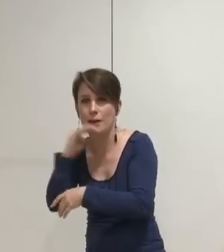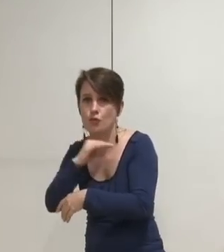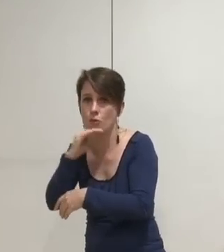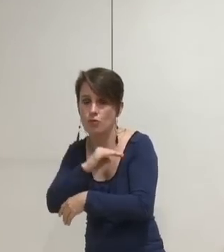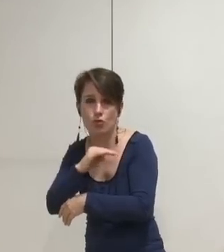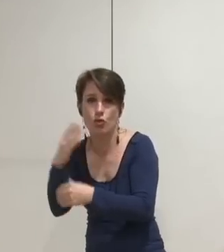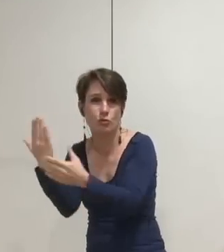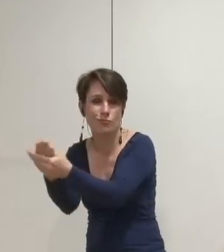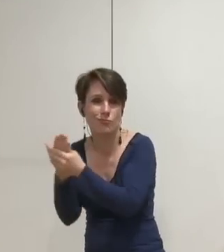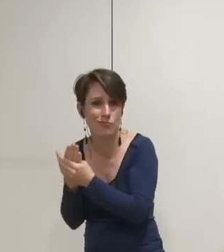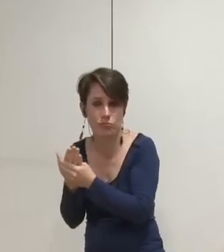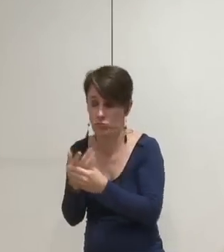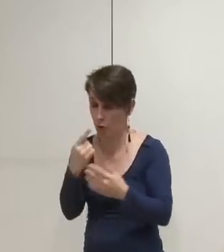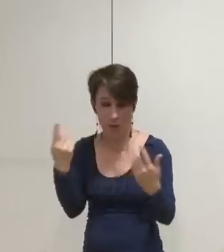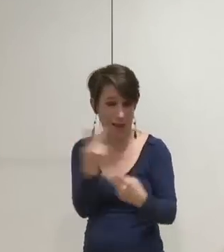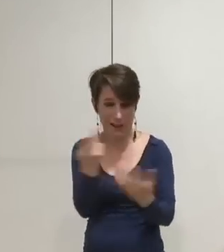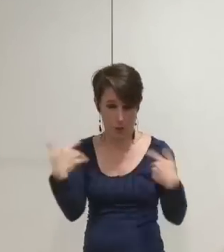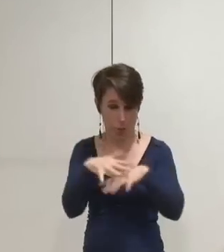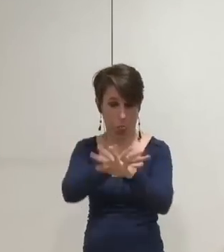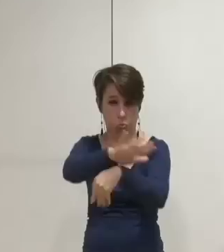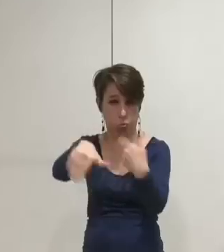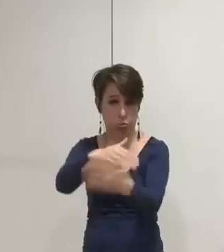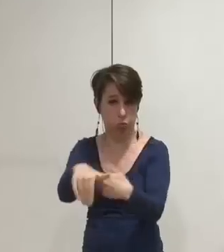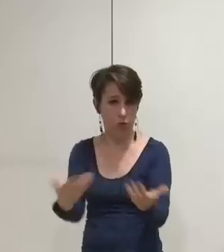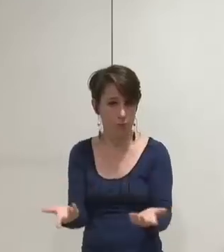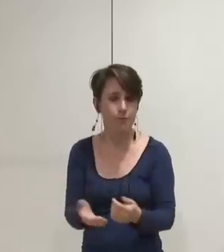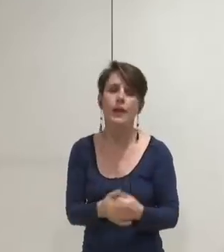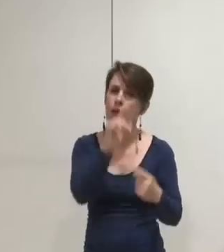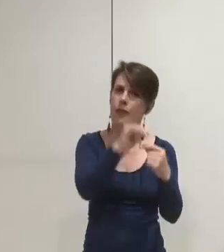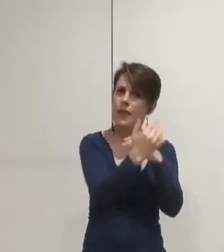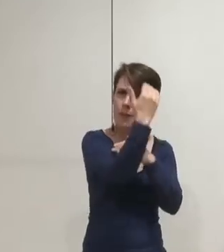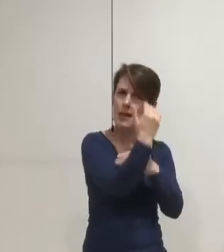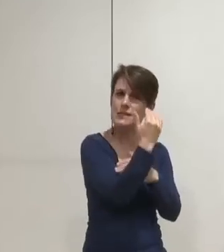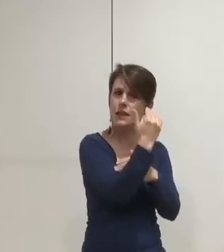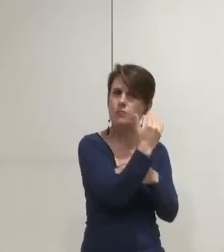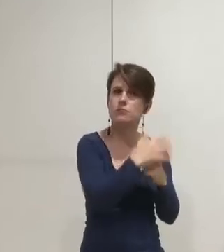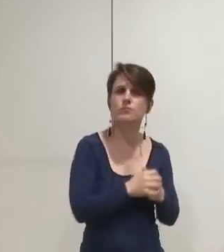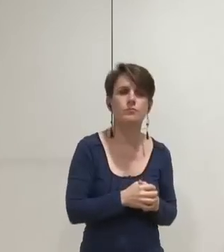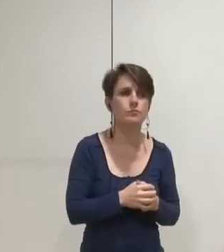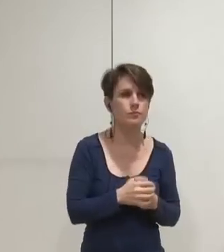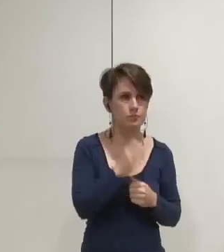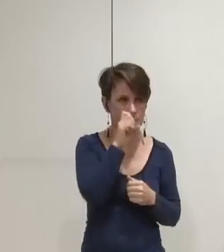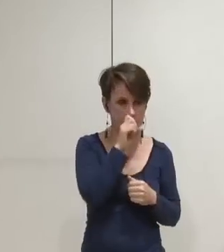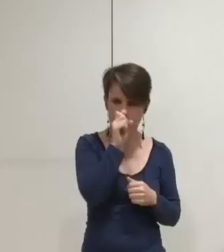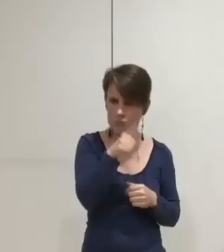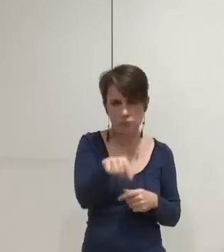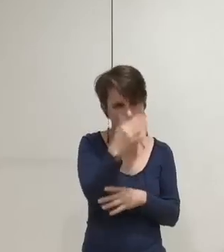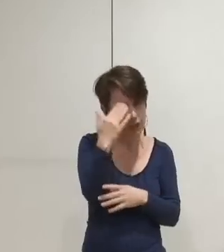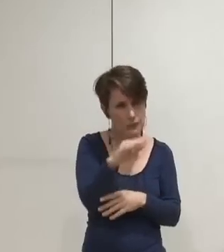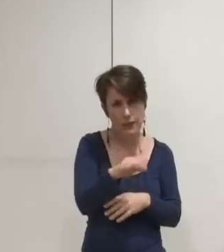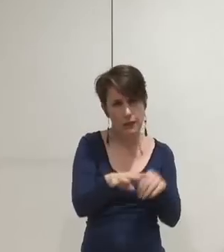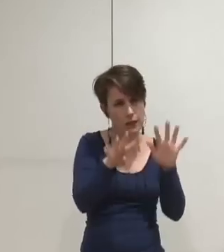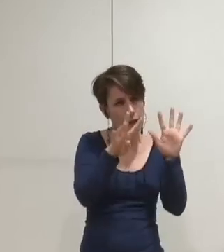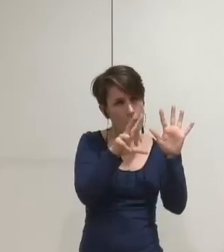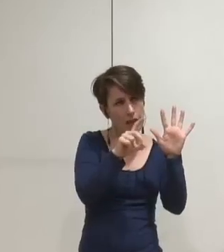d'émergement dans notre agglomération sur la question de l'asile vous savez très bien que 90 %